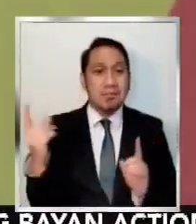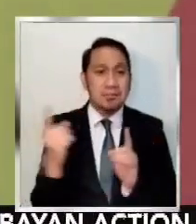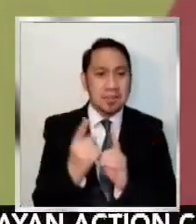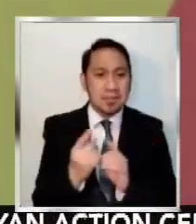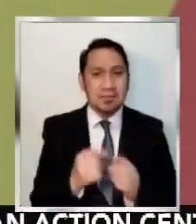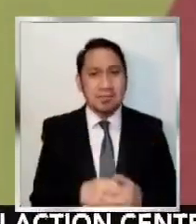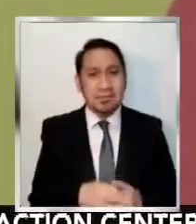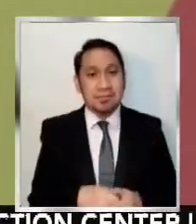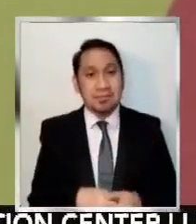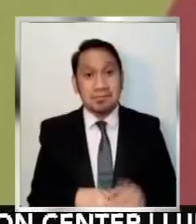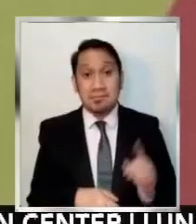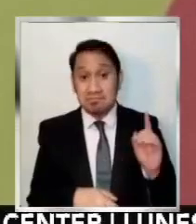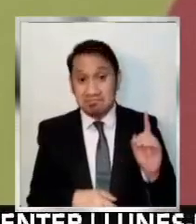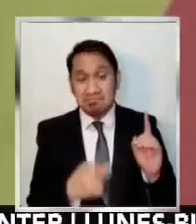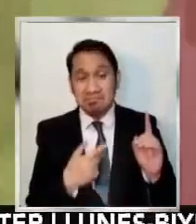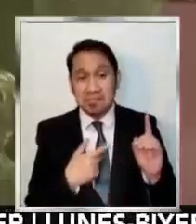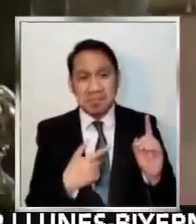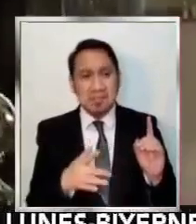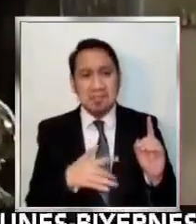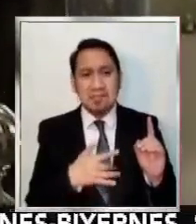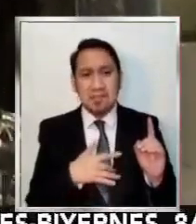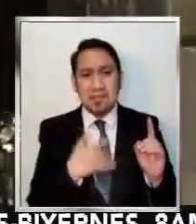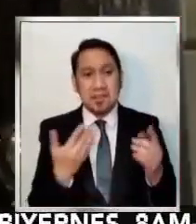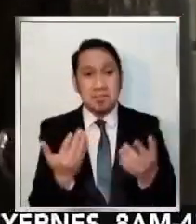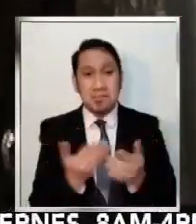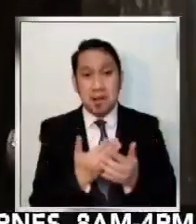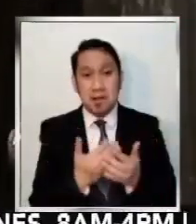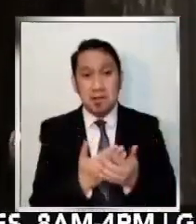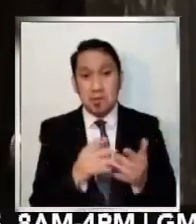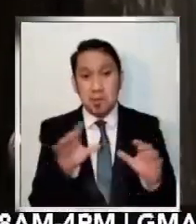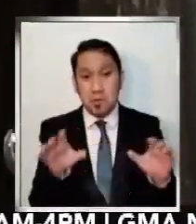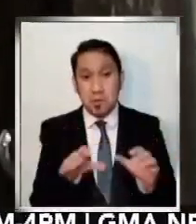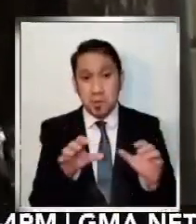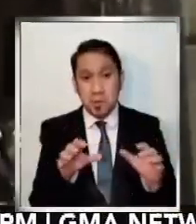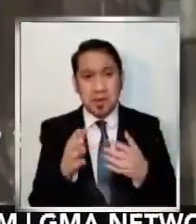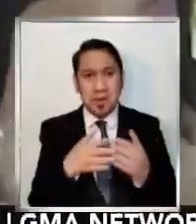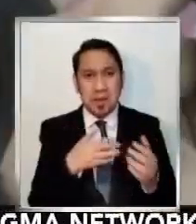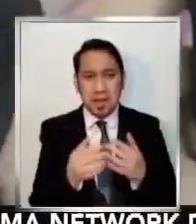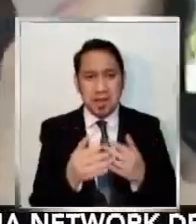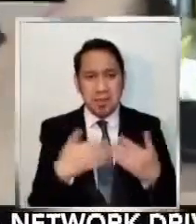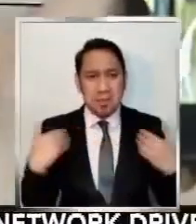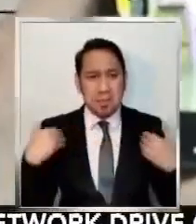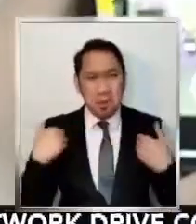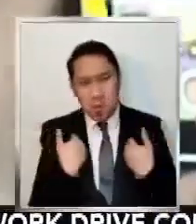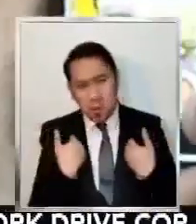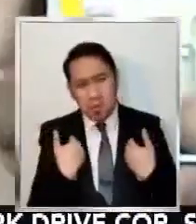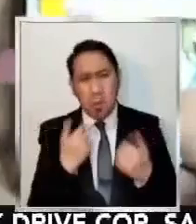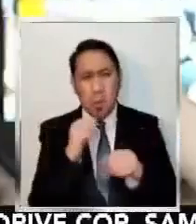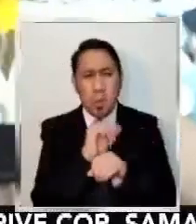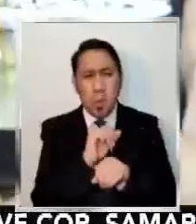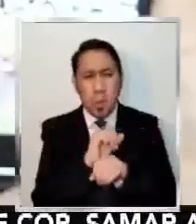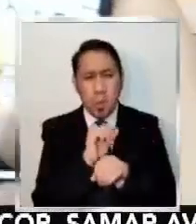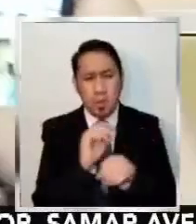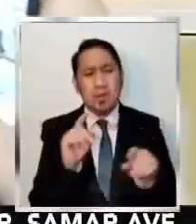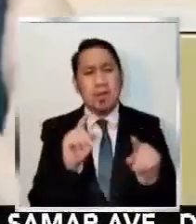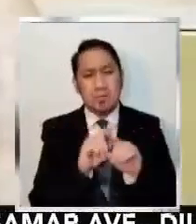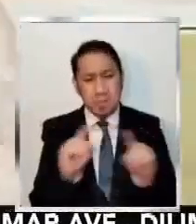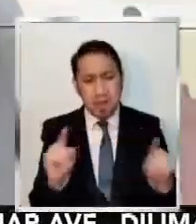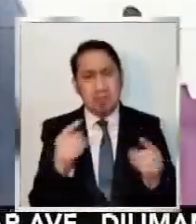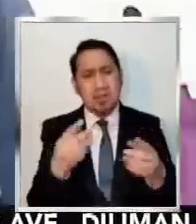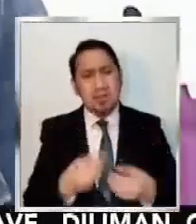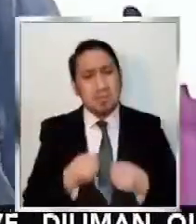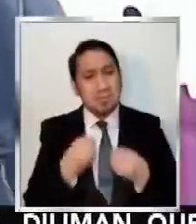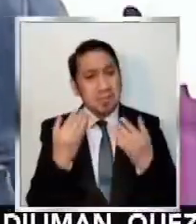mga bagong endeavor ni Gabby. Kahit pagod at subsob sa tapings, ibinibigay pa rin ni Gabby daw ang best efforts for the